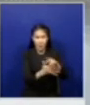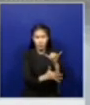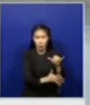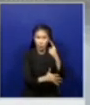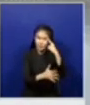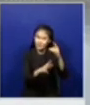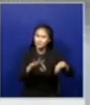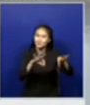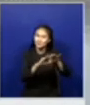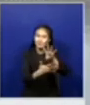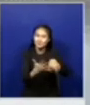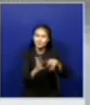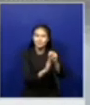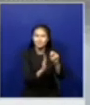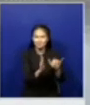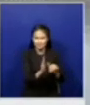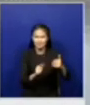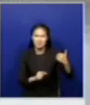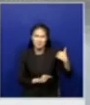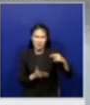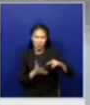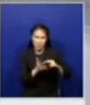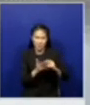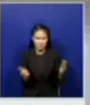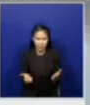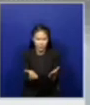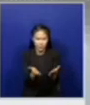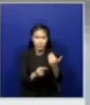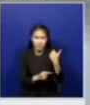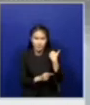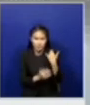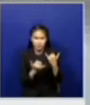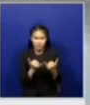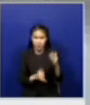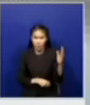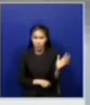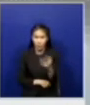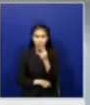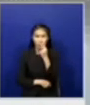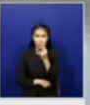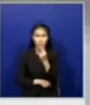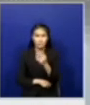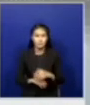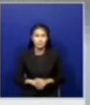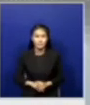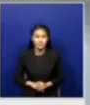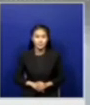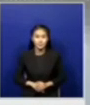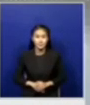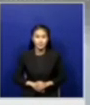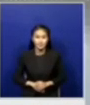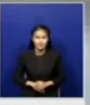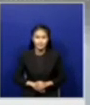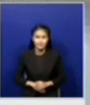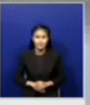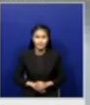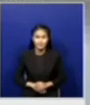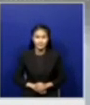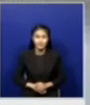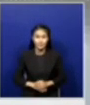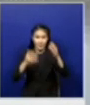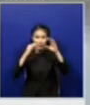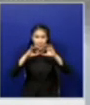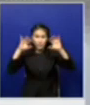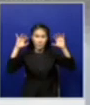นโยบายนี้อย่างยิ่งขอสไลด์ถัดไปครับอย่างไรก็ตามรัฐบาลโดยสภ